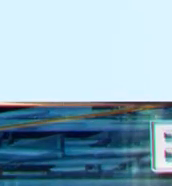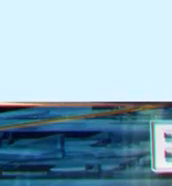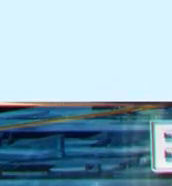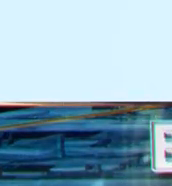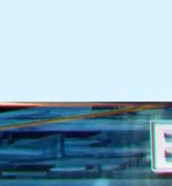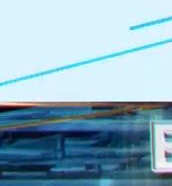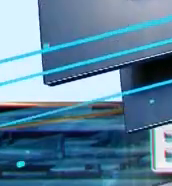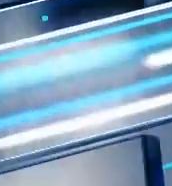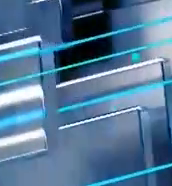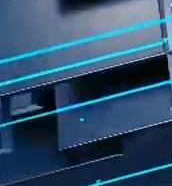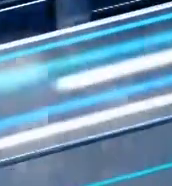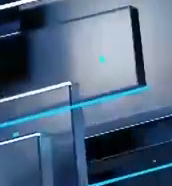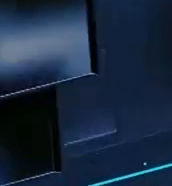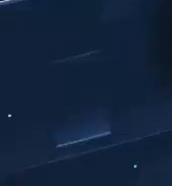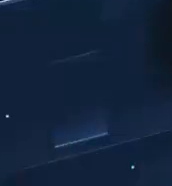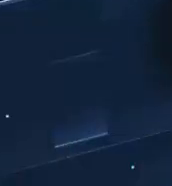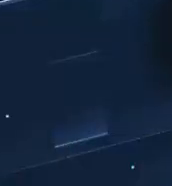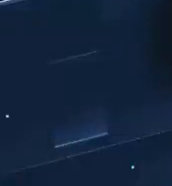жүр.